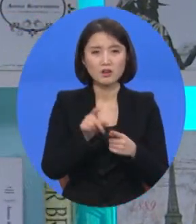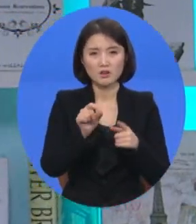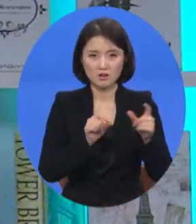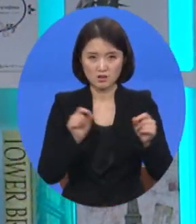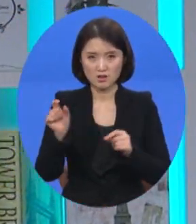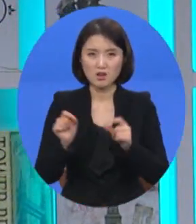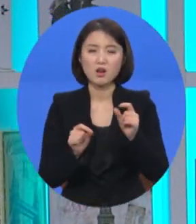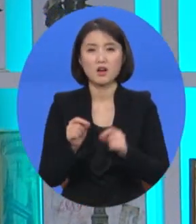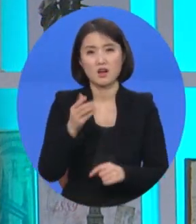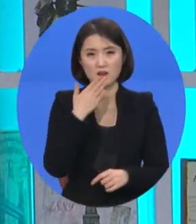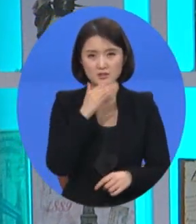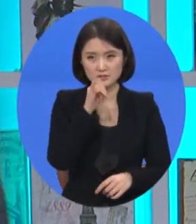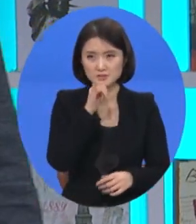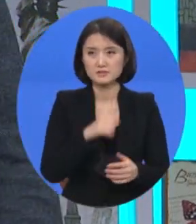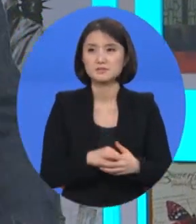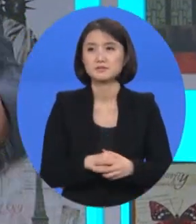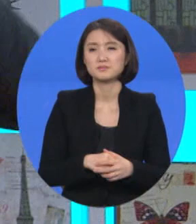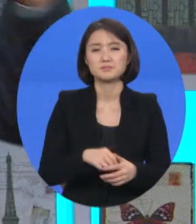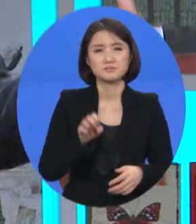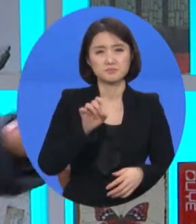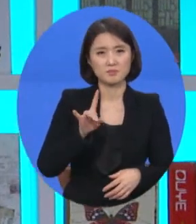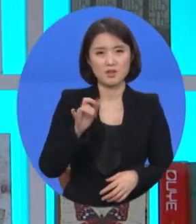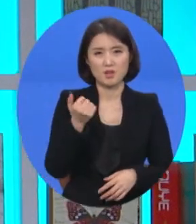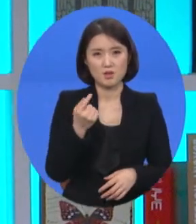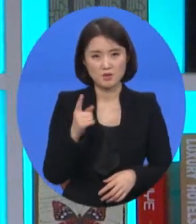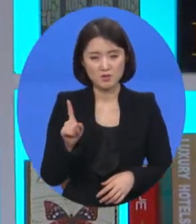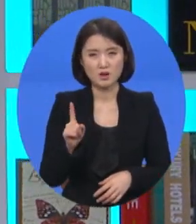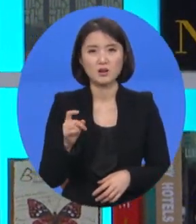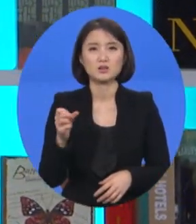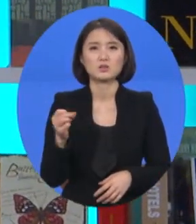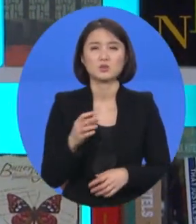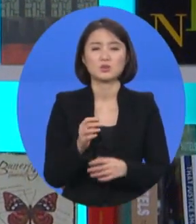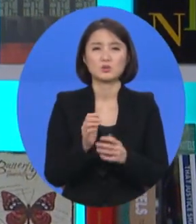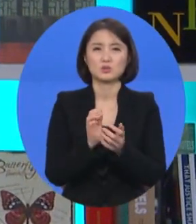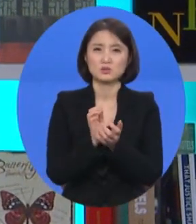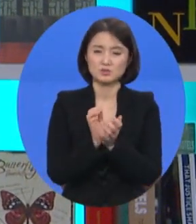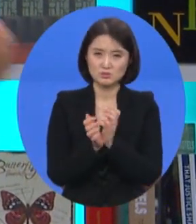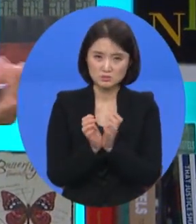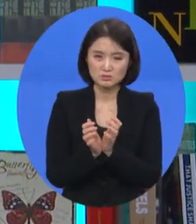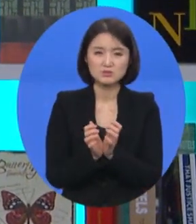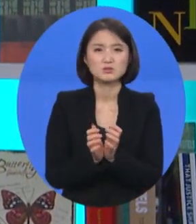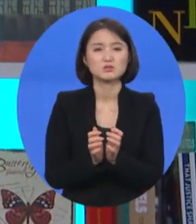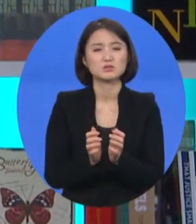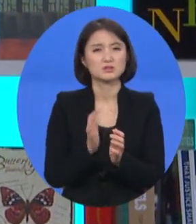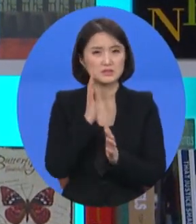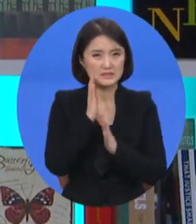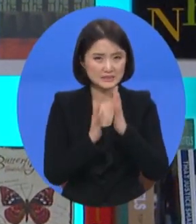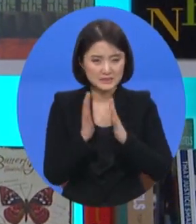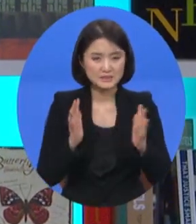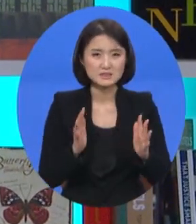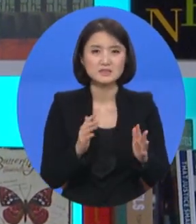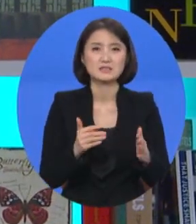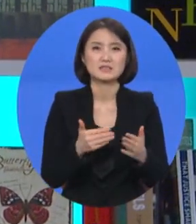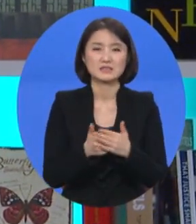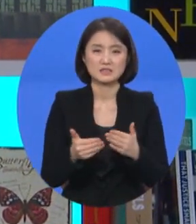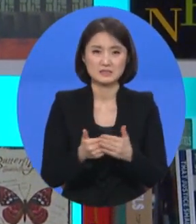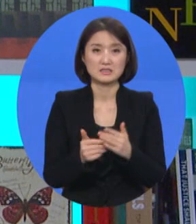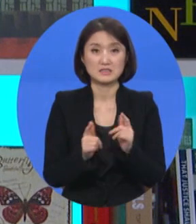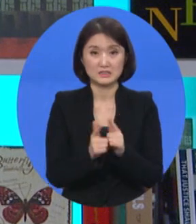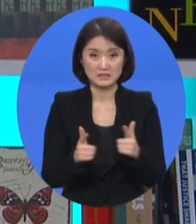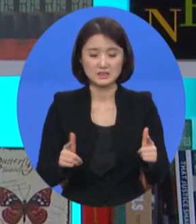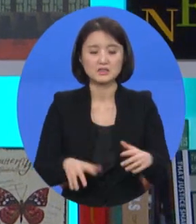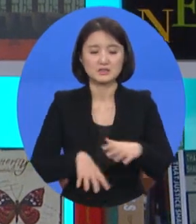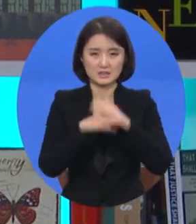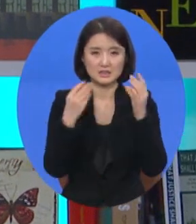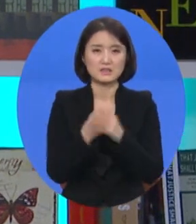어 매화 나 뭐 다음에 식물들도 마주 국한 아 이런 그거도 이른바 사군자 그린 그림들도 그 특성이